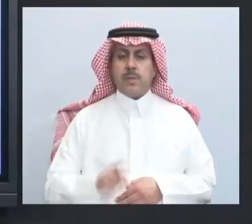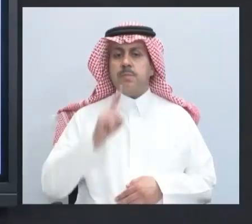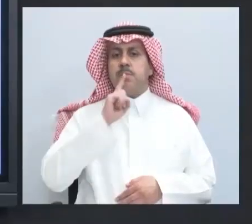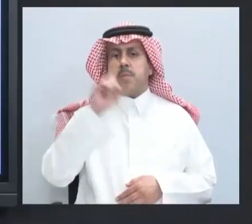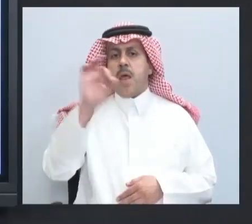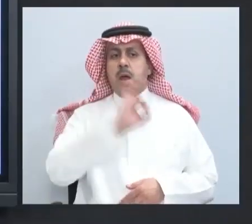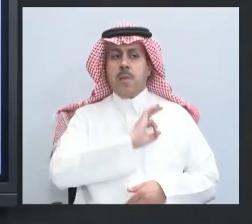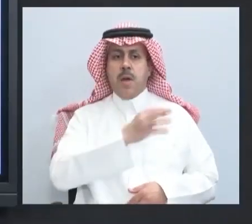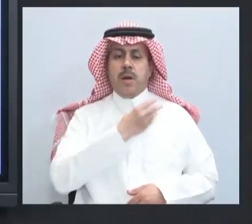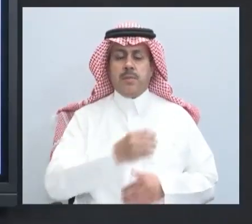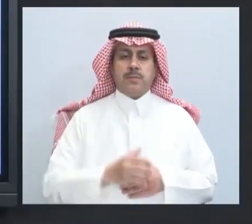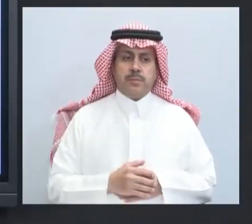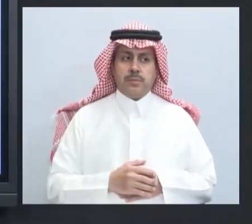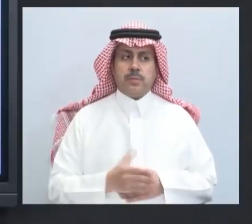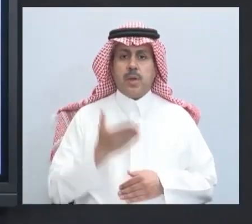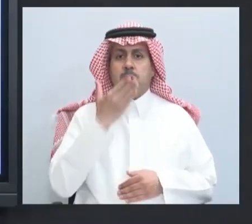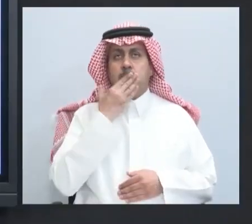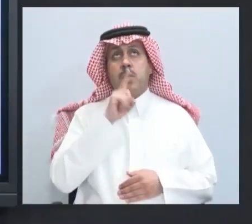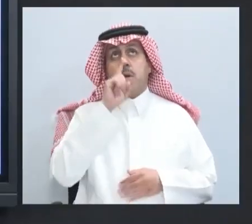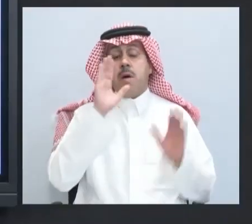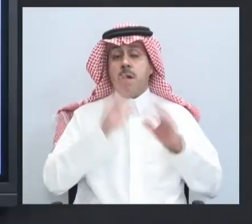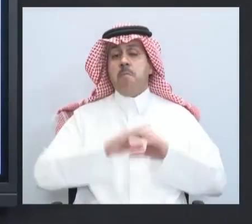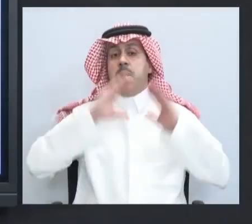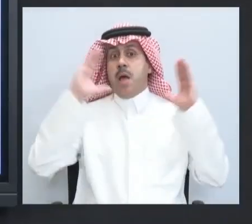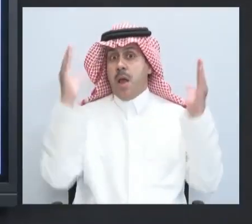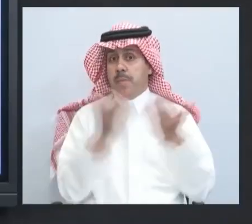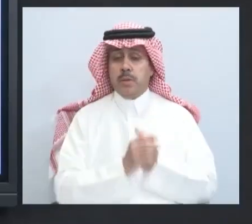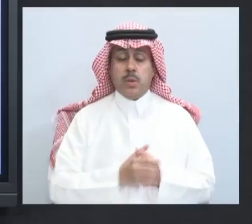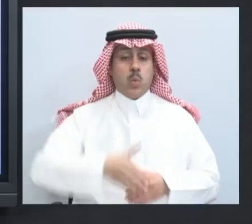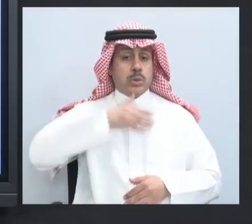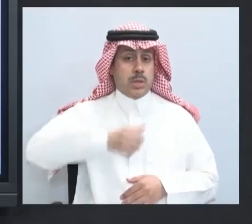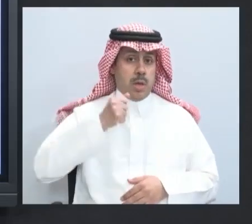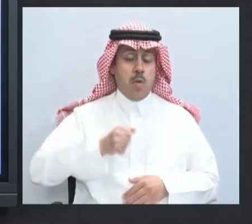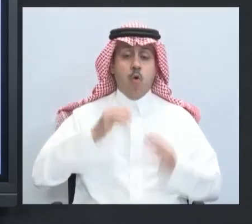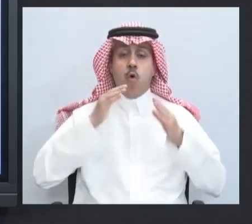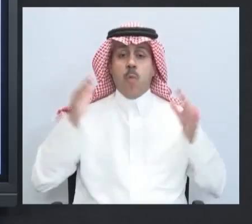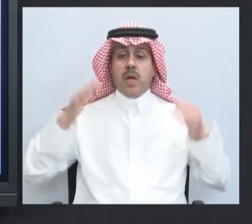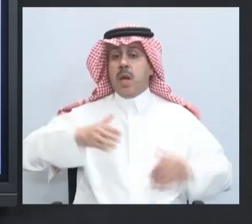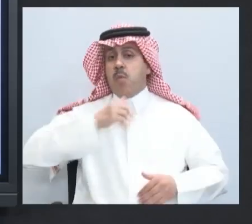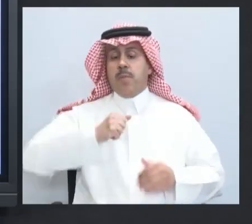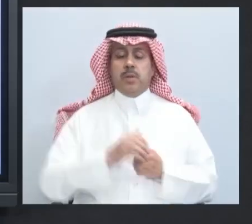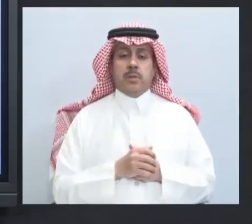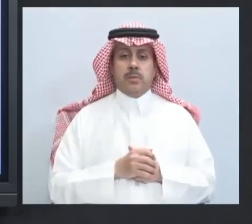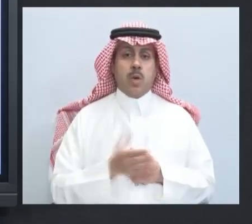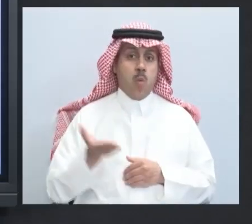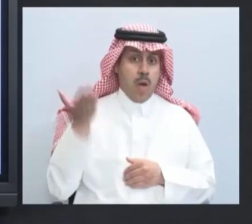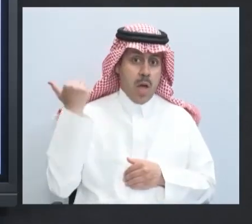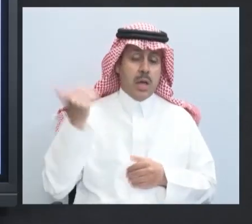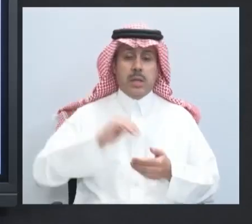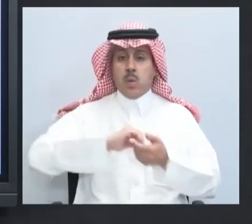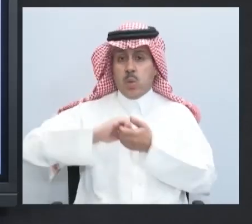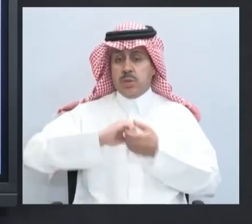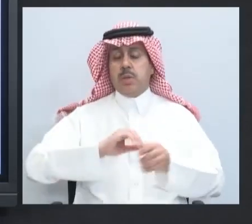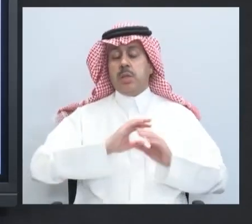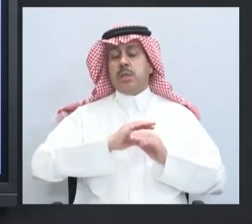بسم الله الرحمن الرحيم الحمد لله رب العالمين وصلى الله وسلم وبارك على نبينا محمد وعلى اله